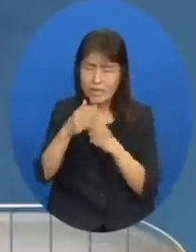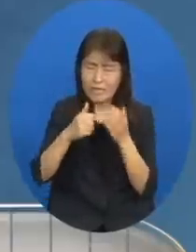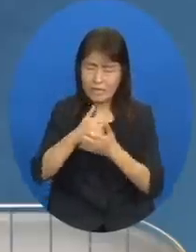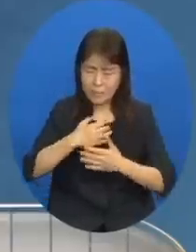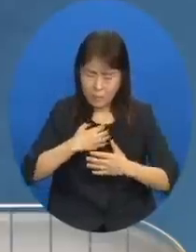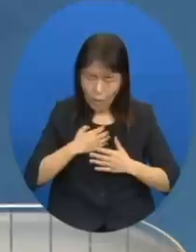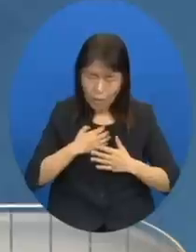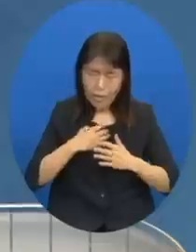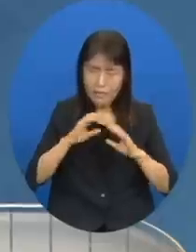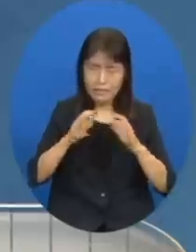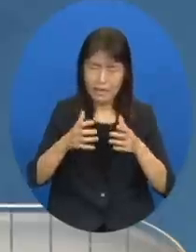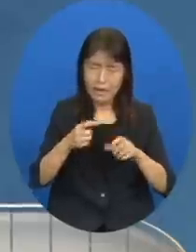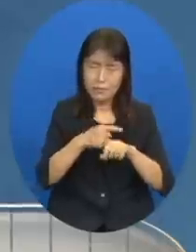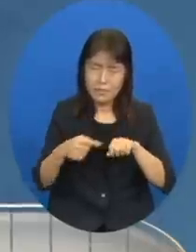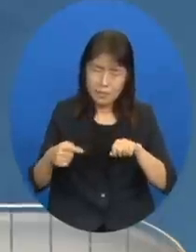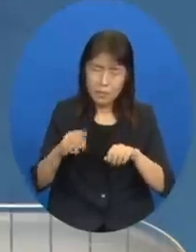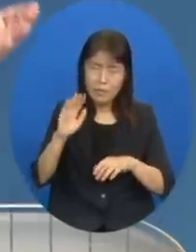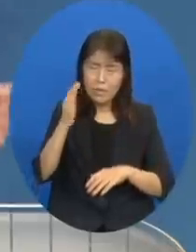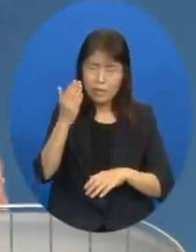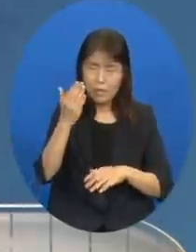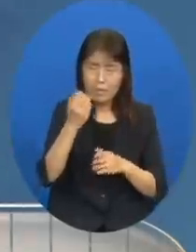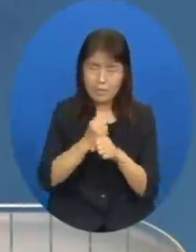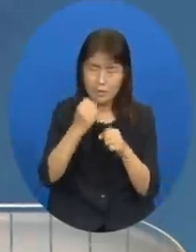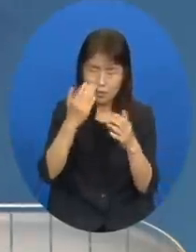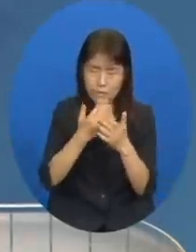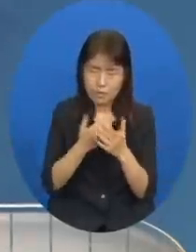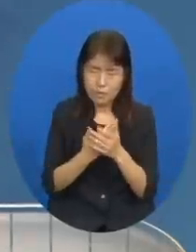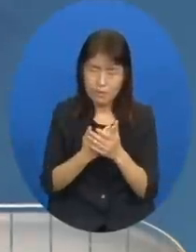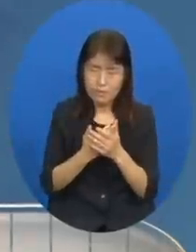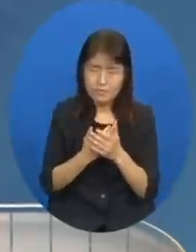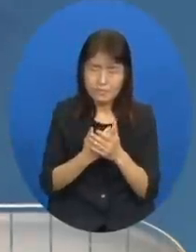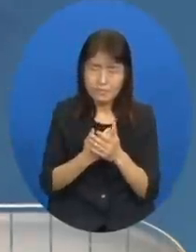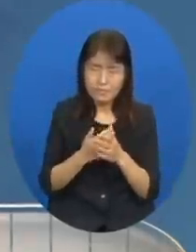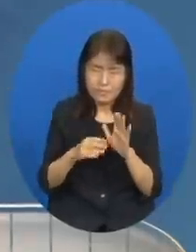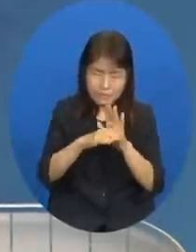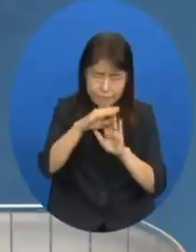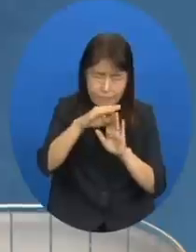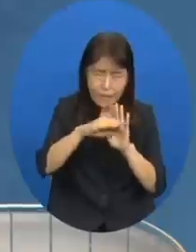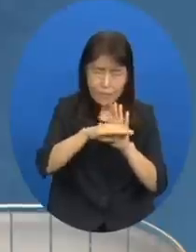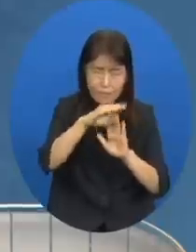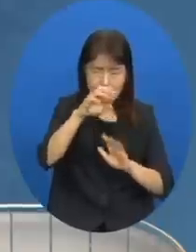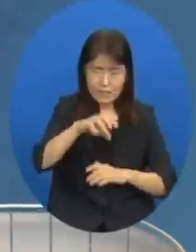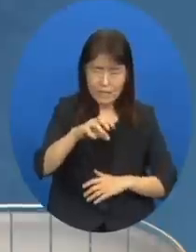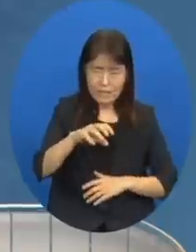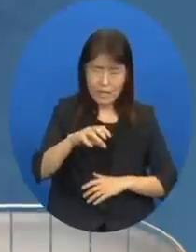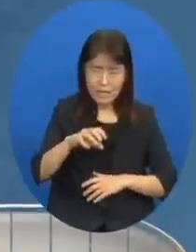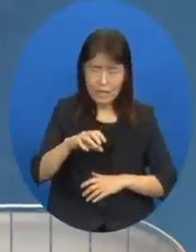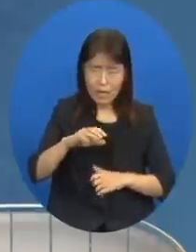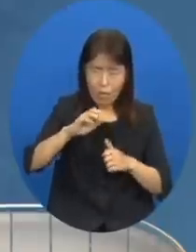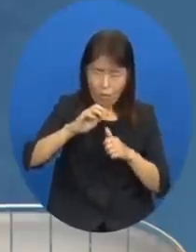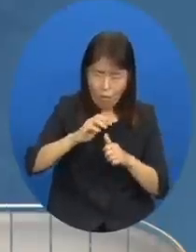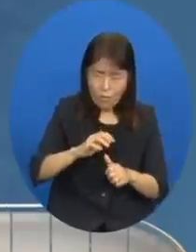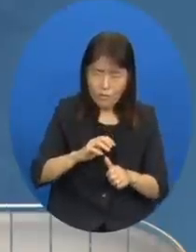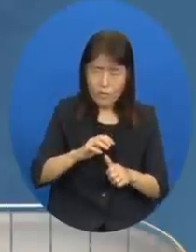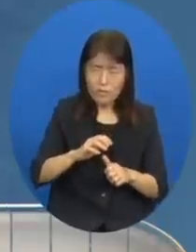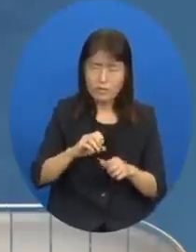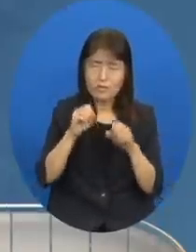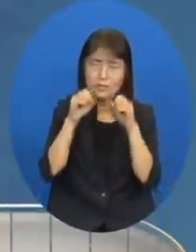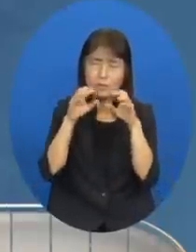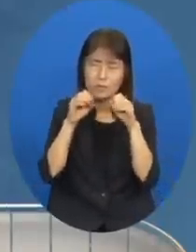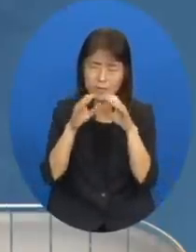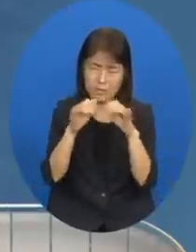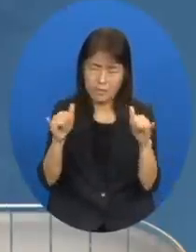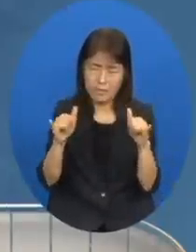나라와 민족이 되게 하옵소서 김국기 목사님 김종욱 목사님의 선교사님 장문석 집사님